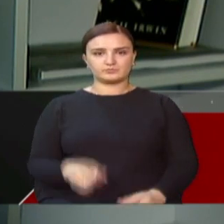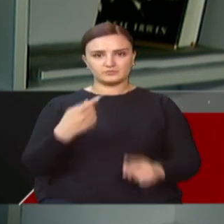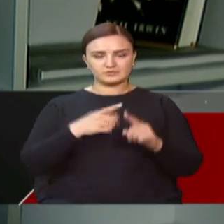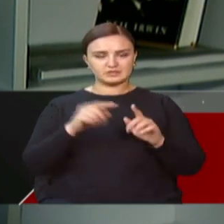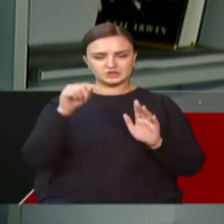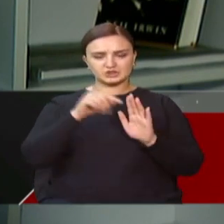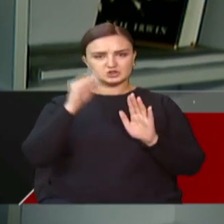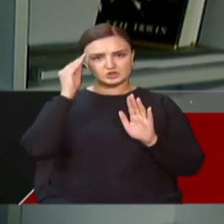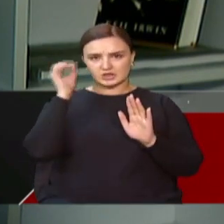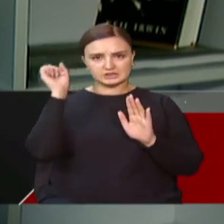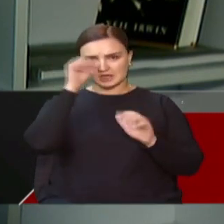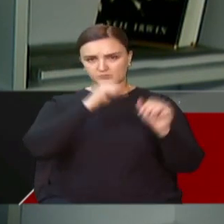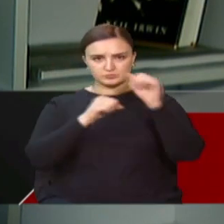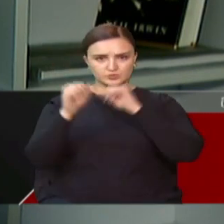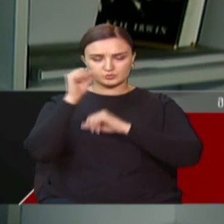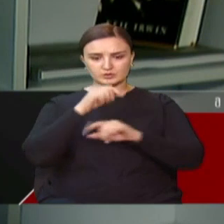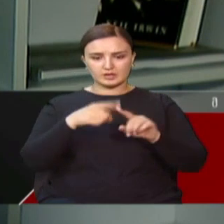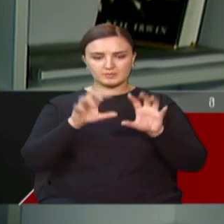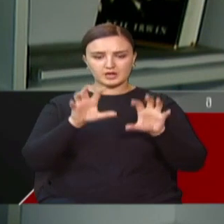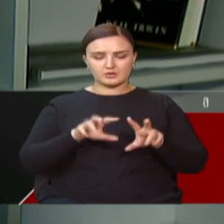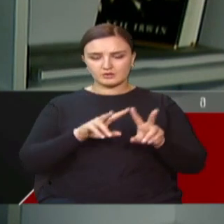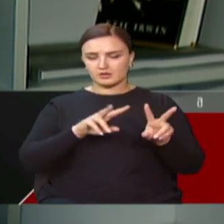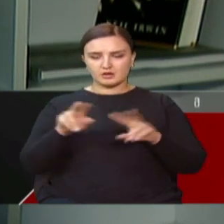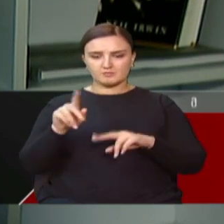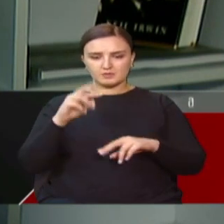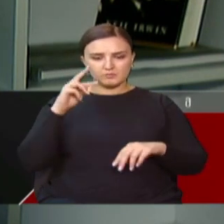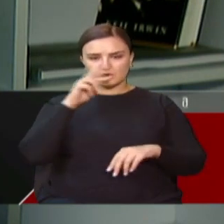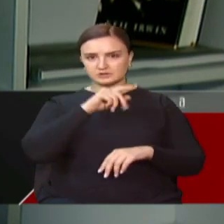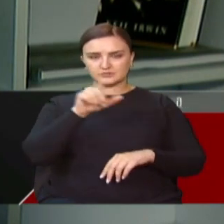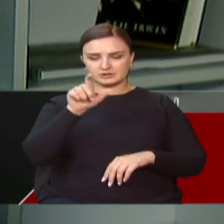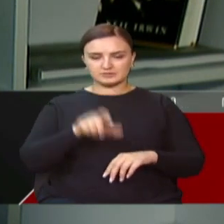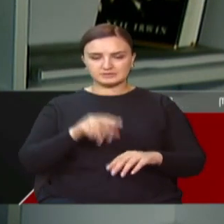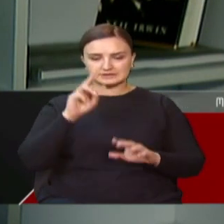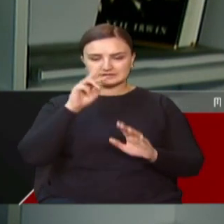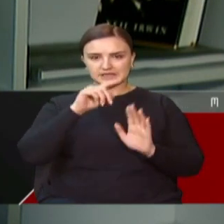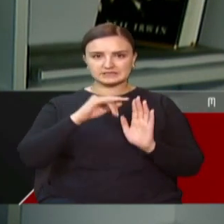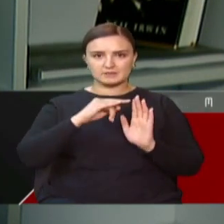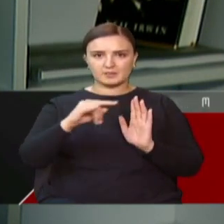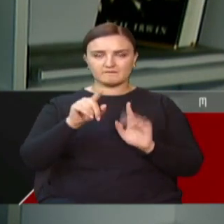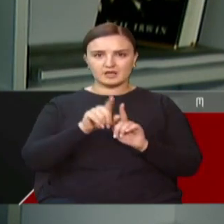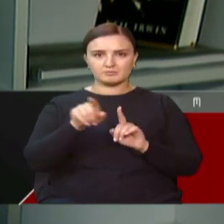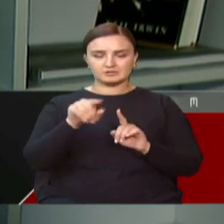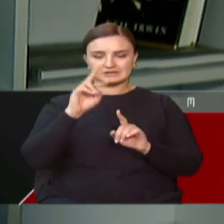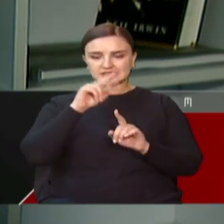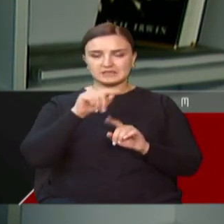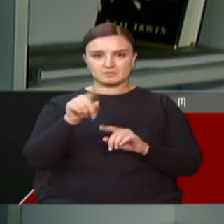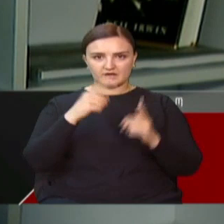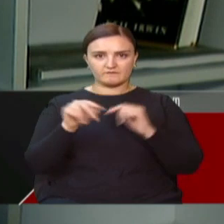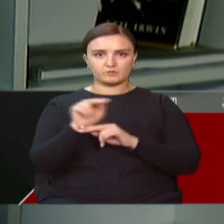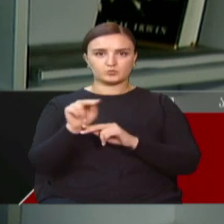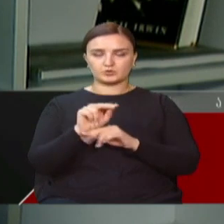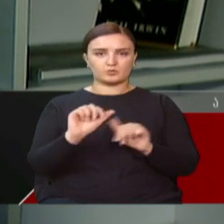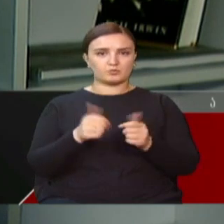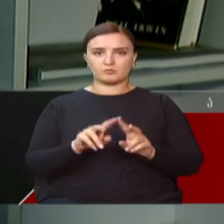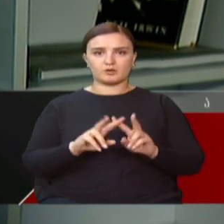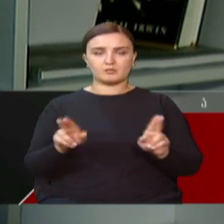taușina arsitrom, ai scanoni gaus, muț am lu Adamian Strom, sac am la uitu un curnaut, ai da, hoit magas. Ce ni